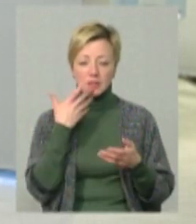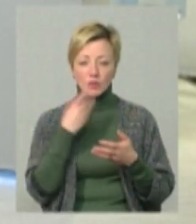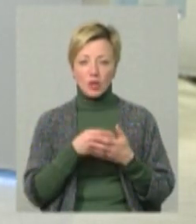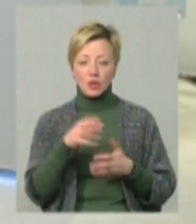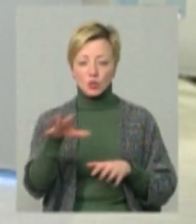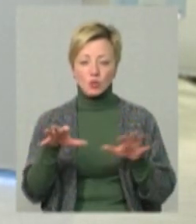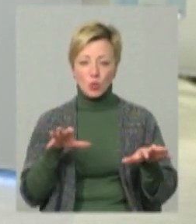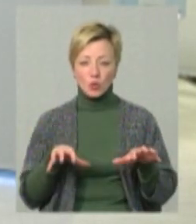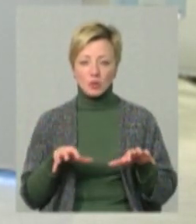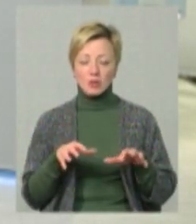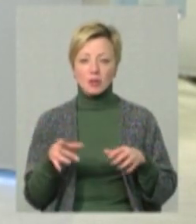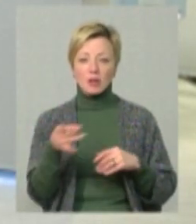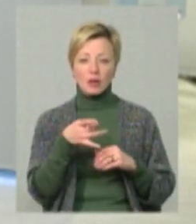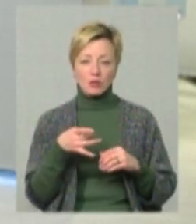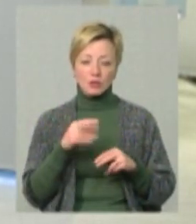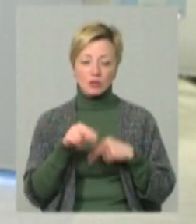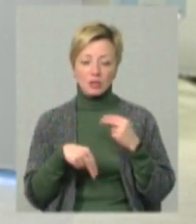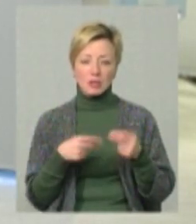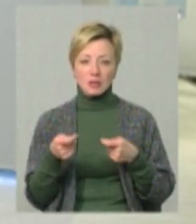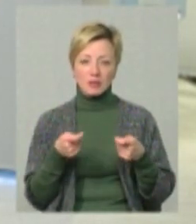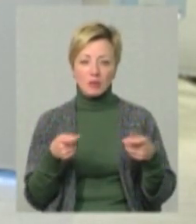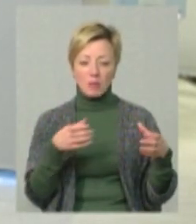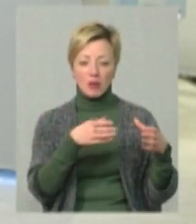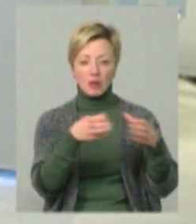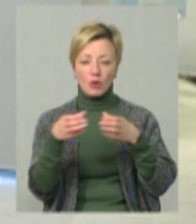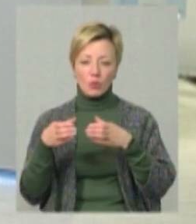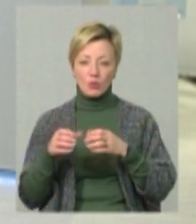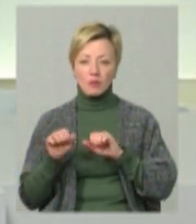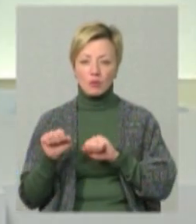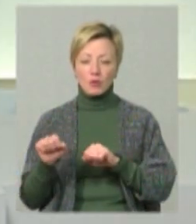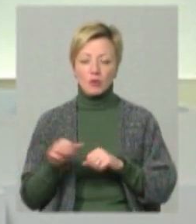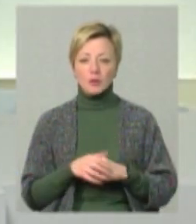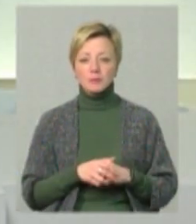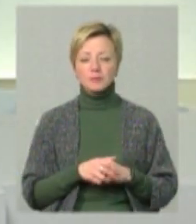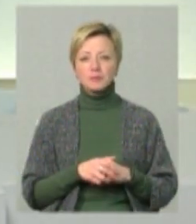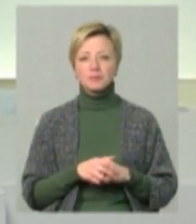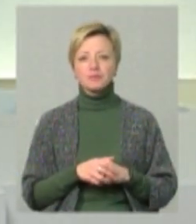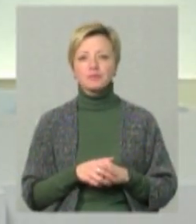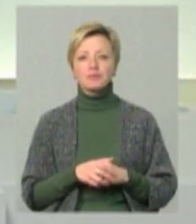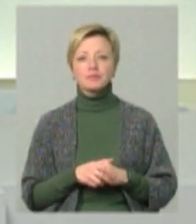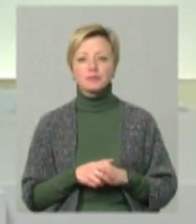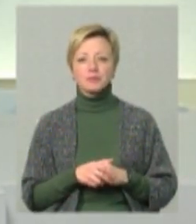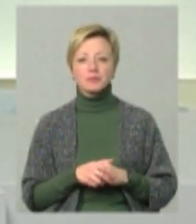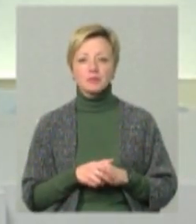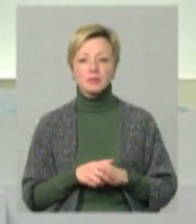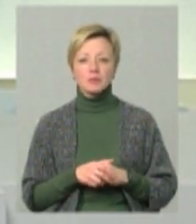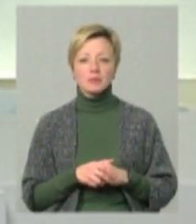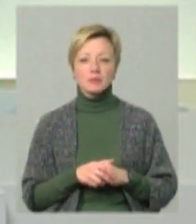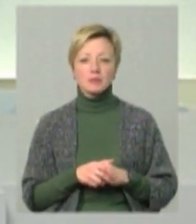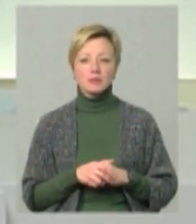зон, районних зон, вони діють через керівників батальйонів, тобто керівників районних штабів.